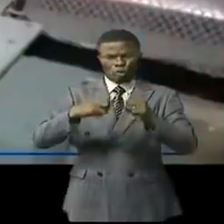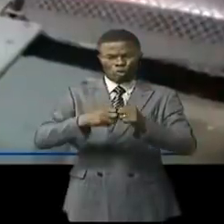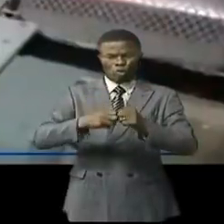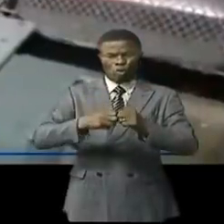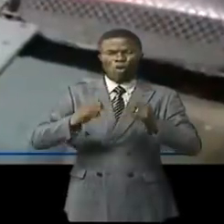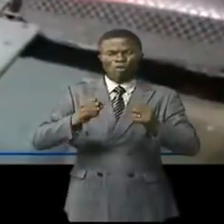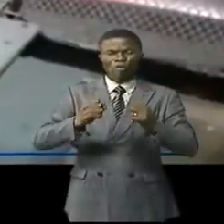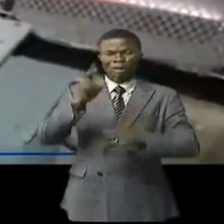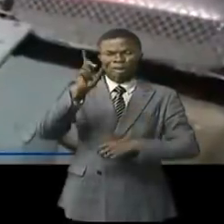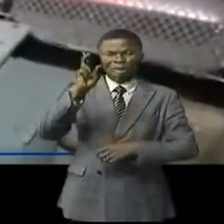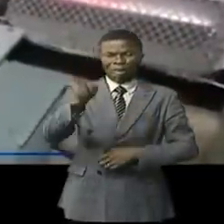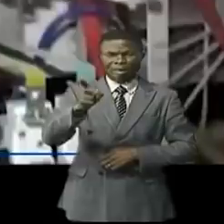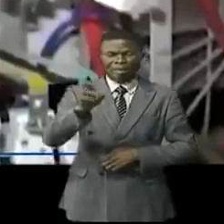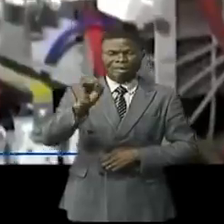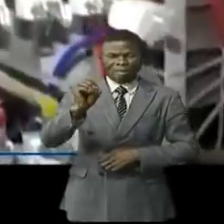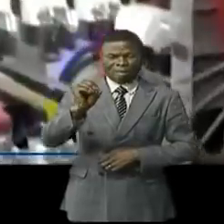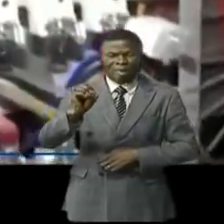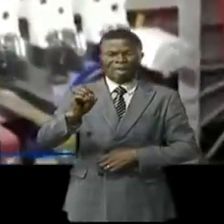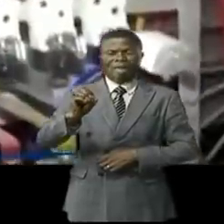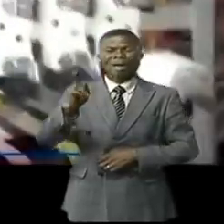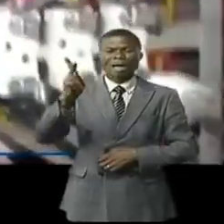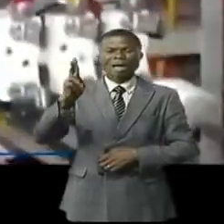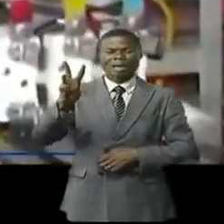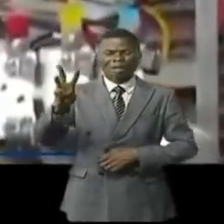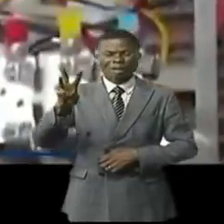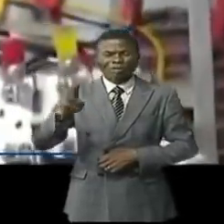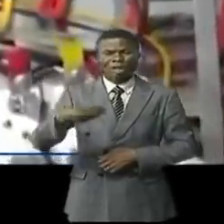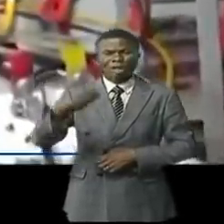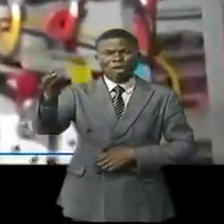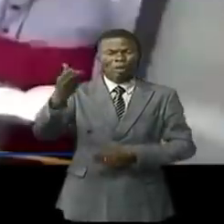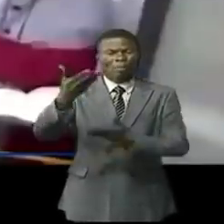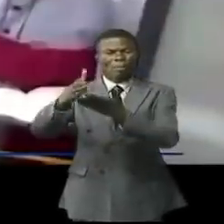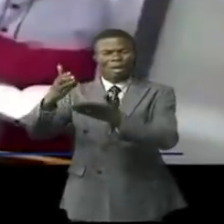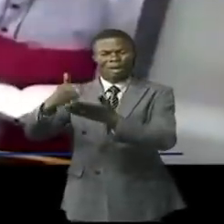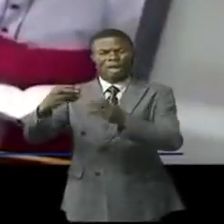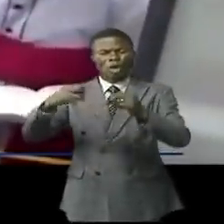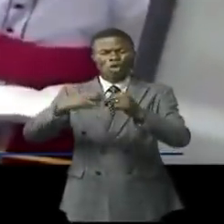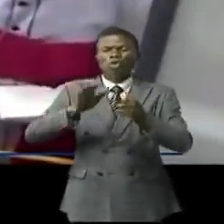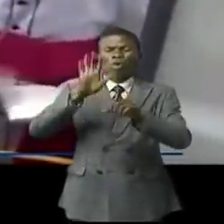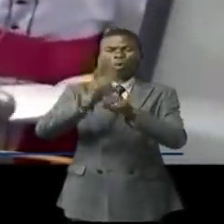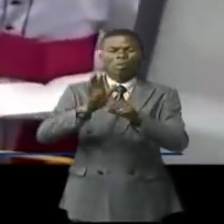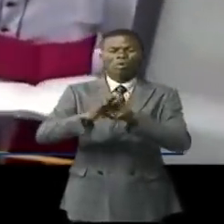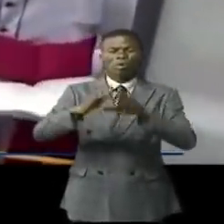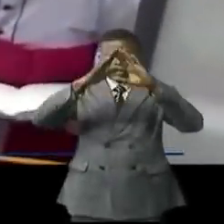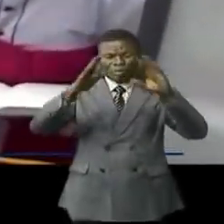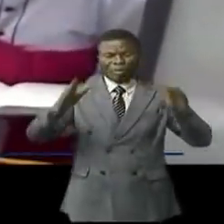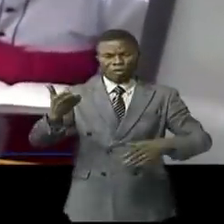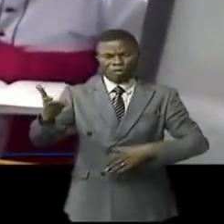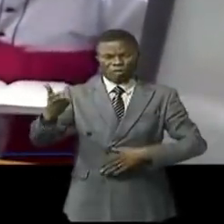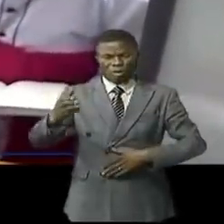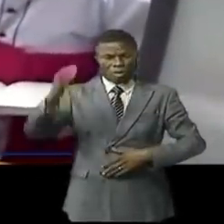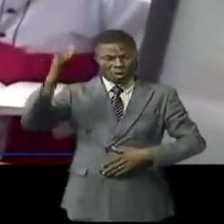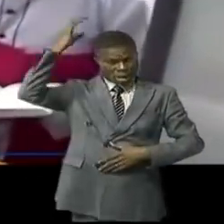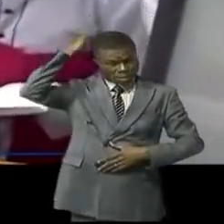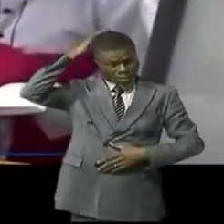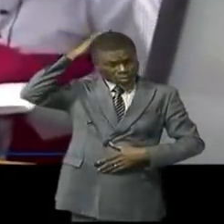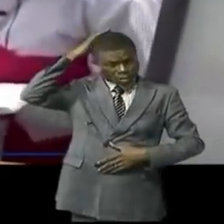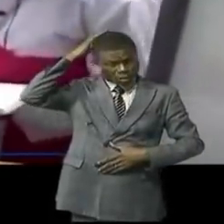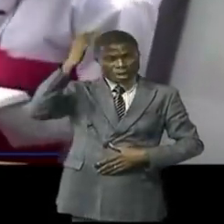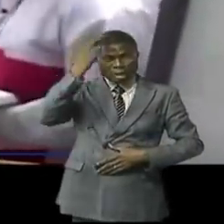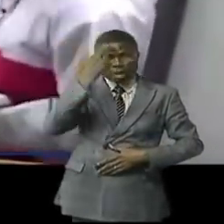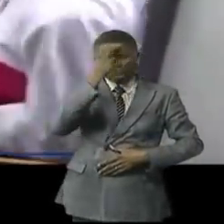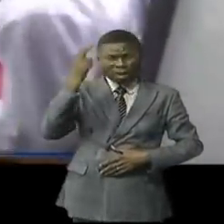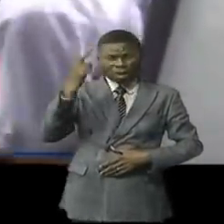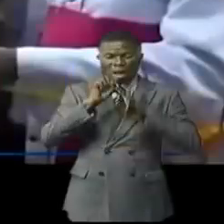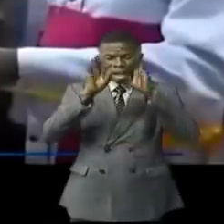de 250 kVA, à même d'alimenter plus ou moins 250 ménages. C'est Monseigneur Bertin Soubimoilé qui l'a béni